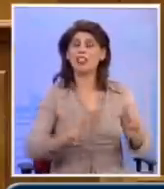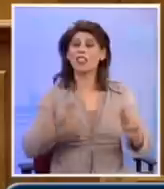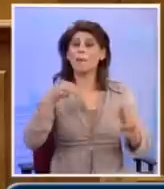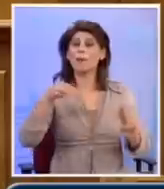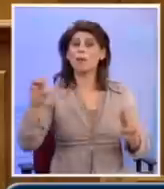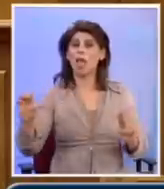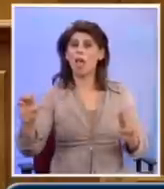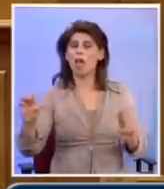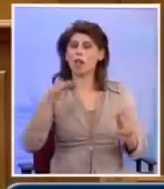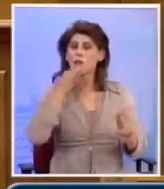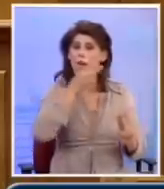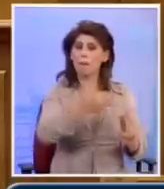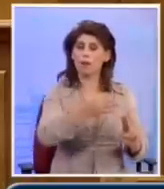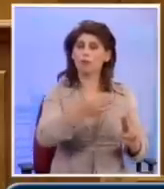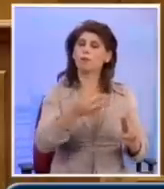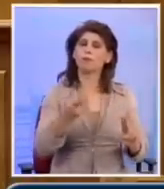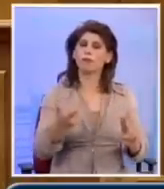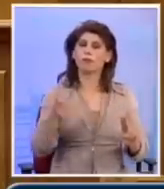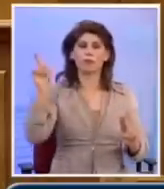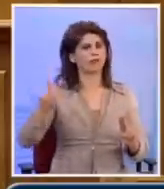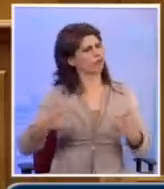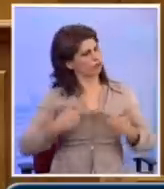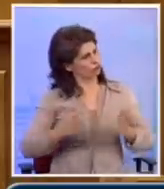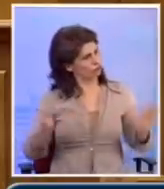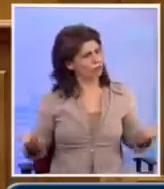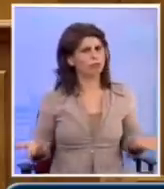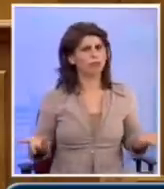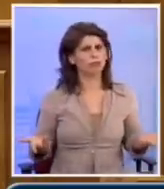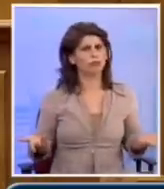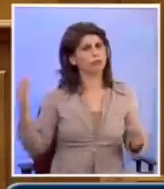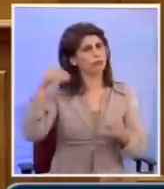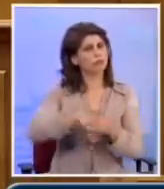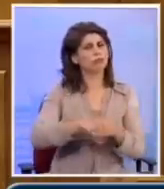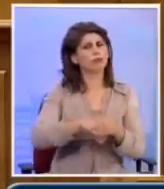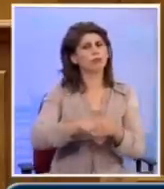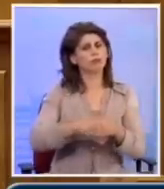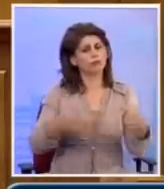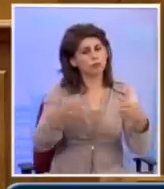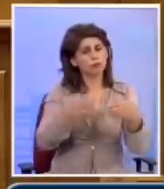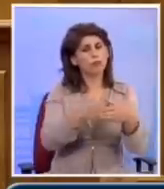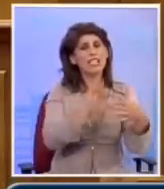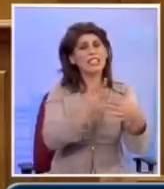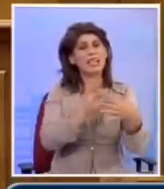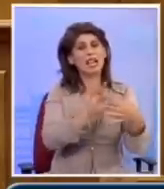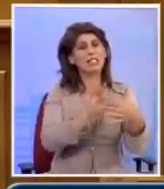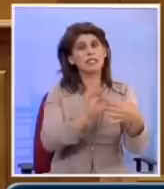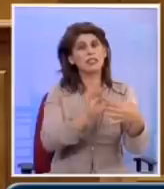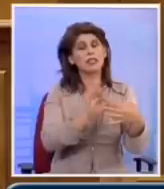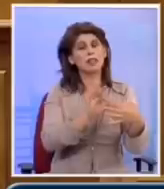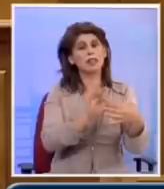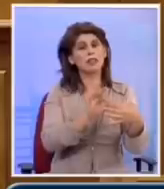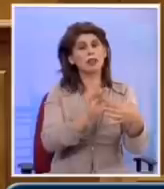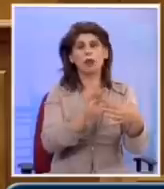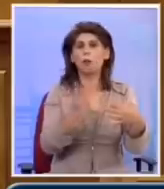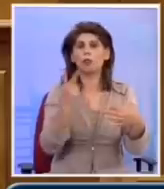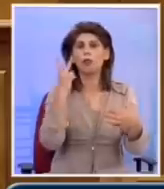ενημέρωσης να δηλώσει ότι είναι πρόθυμος να μπει σε οικουμενική κυβέρνηση. Πότε? 2 μήνες